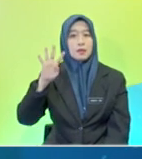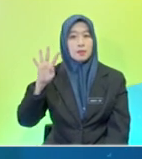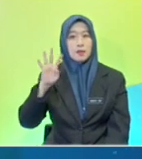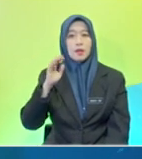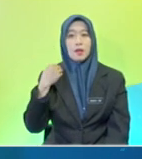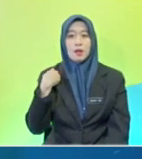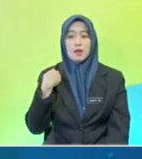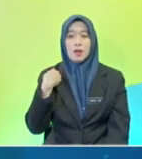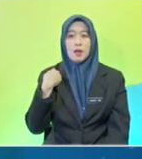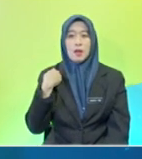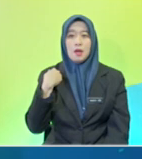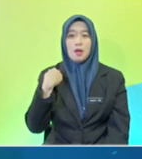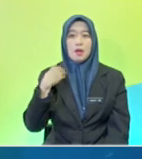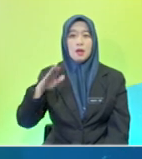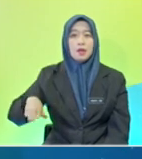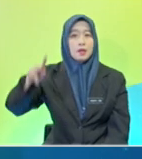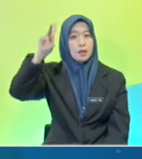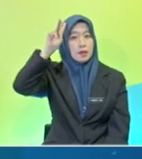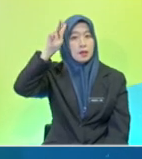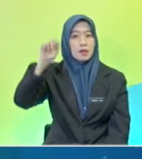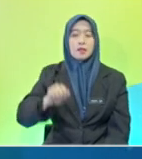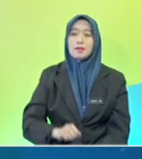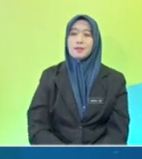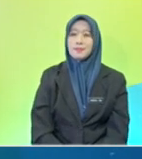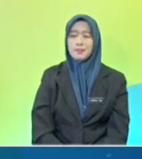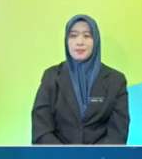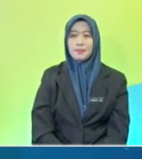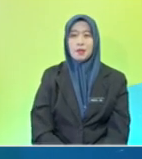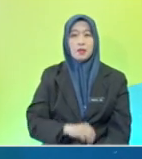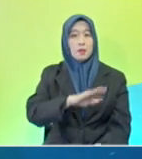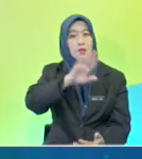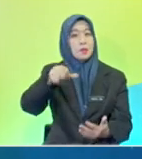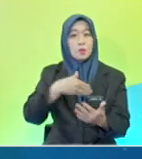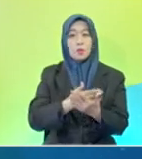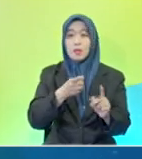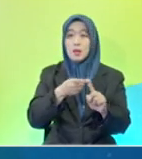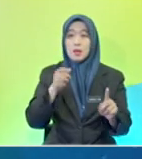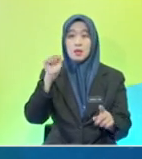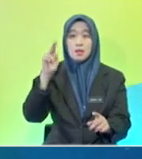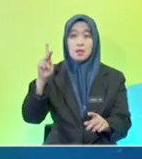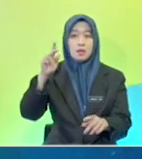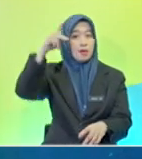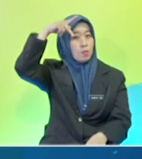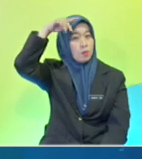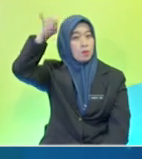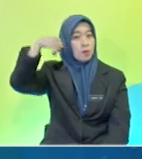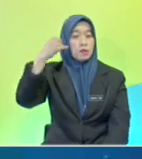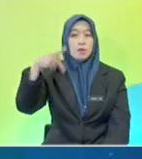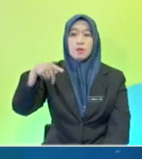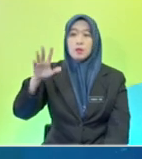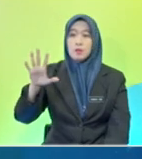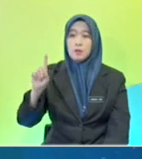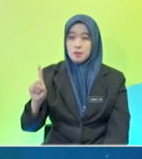kita ada adik Khalif. Hai Khalif. Hai Khalif. Mereka berempat ni semua daripada SK Putrajaya Presin